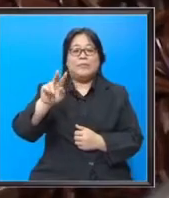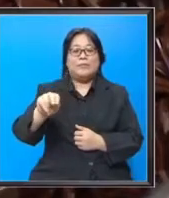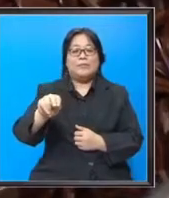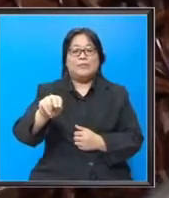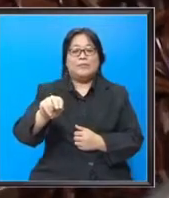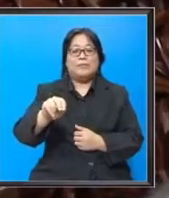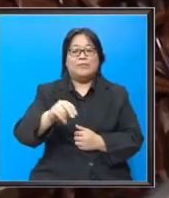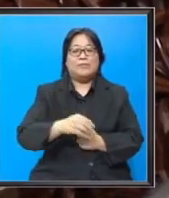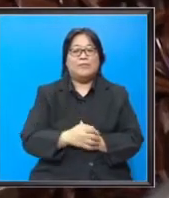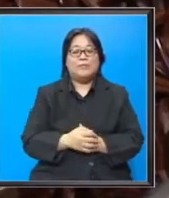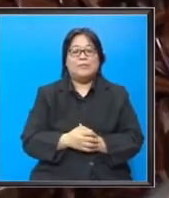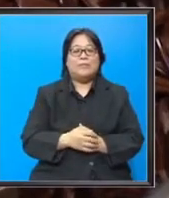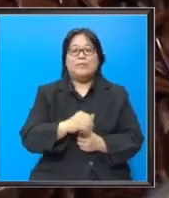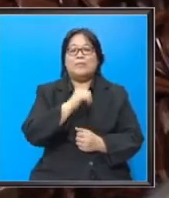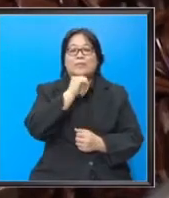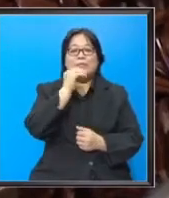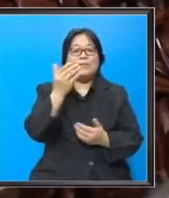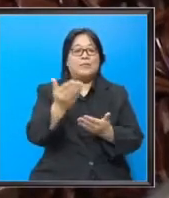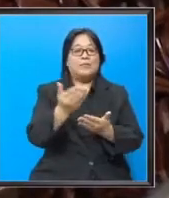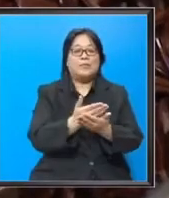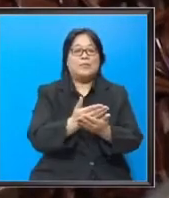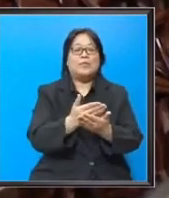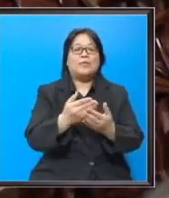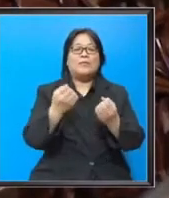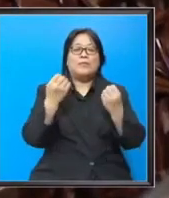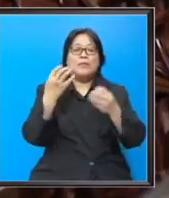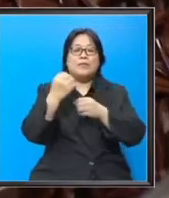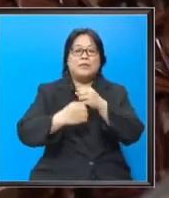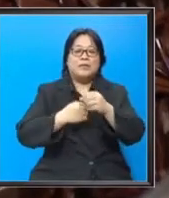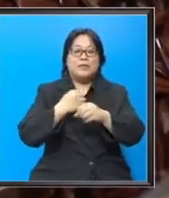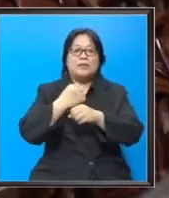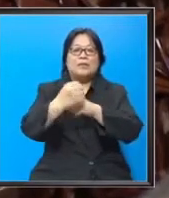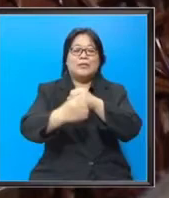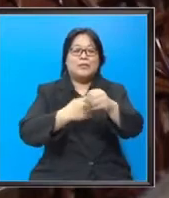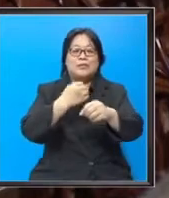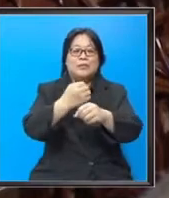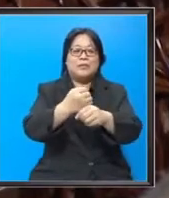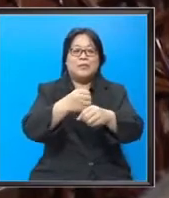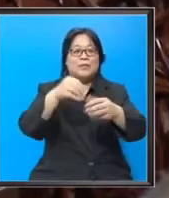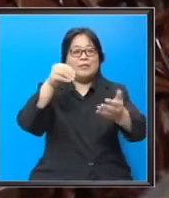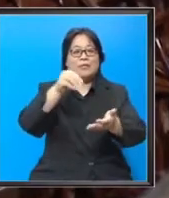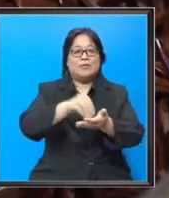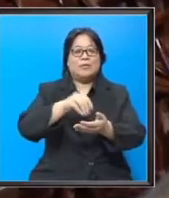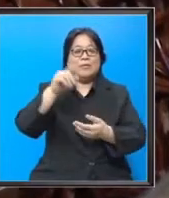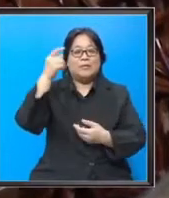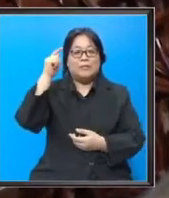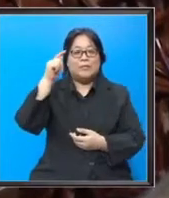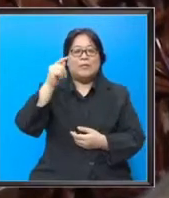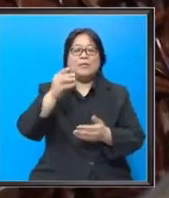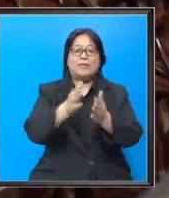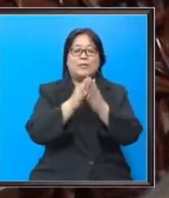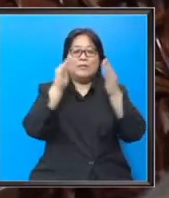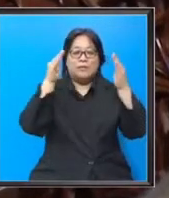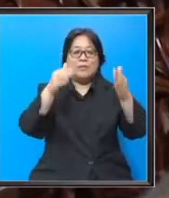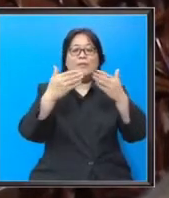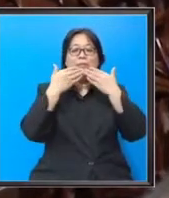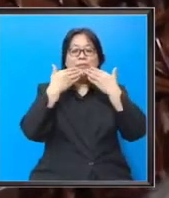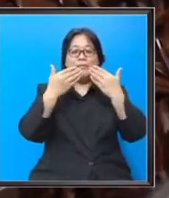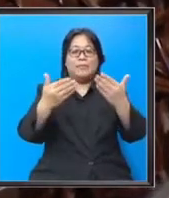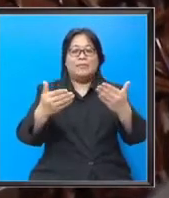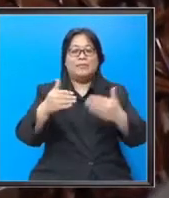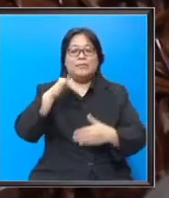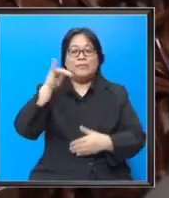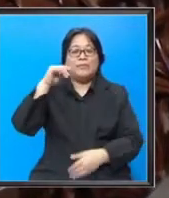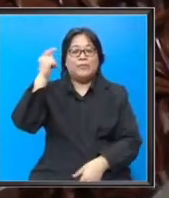ijcit sebahu Zahwa puluh tahun muncul di ceplok God panjang cuma ngasih